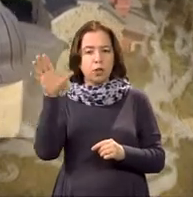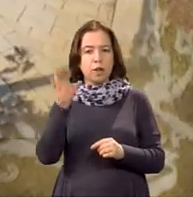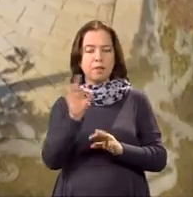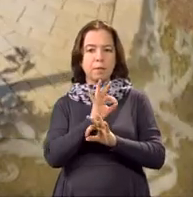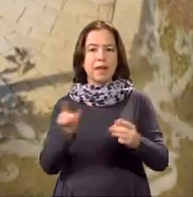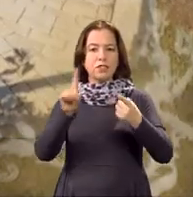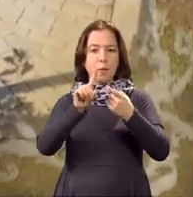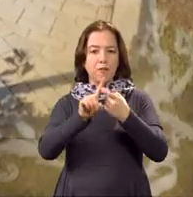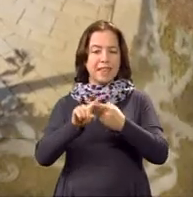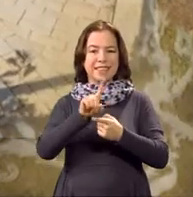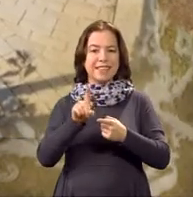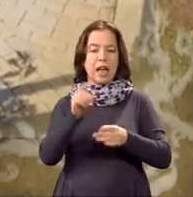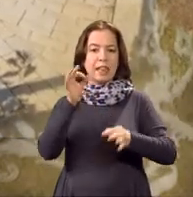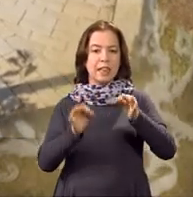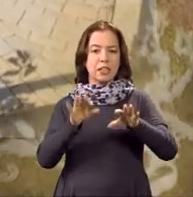пов'язано з ландшафтом.